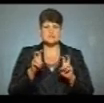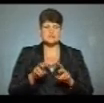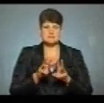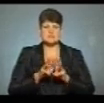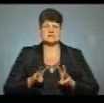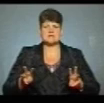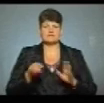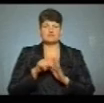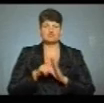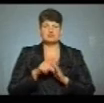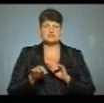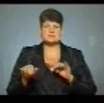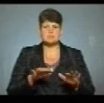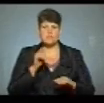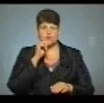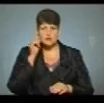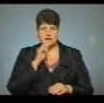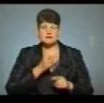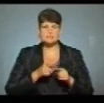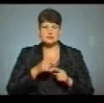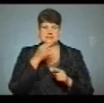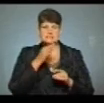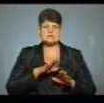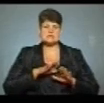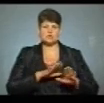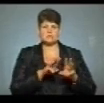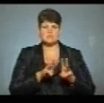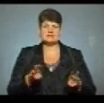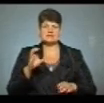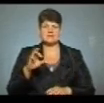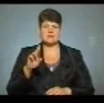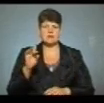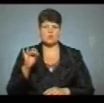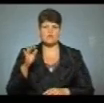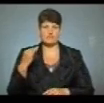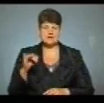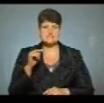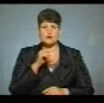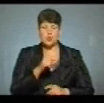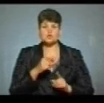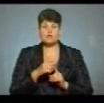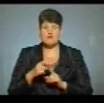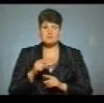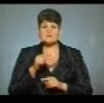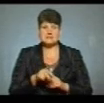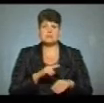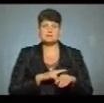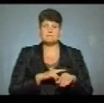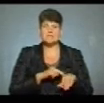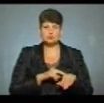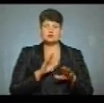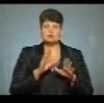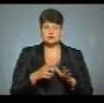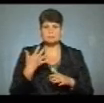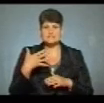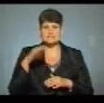Міністерства внутрішніх справ України, повідомив заступник міністра Сергій Яровий. За його словами, в таких патрулях буде задіяно 50%